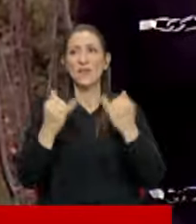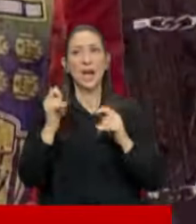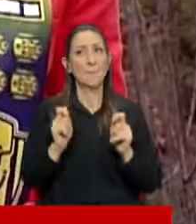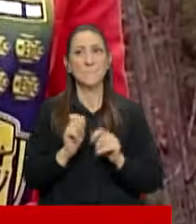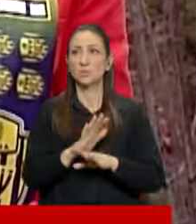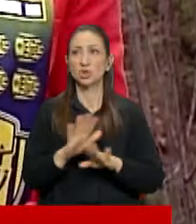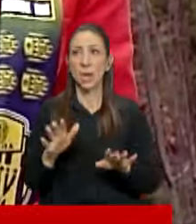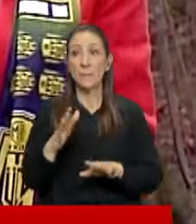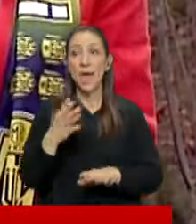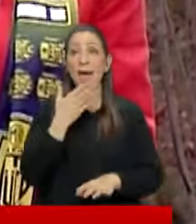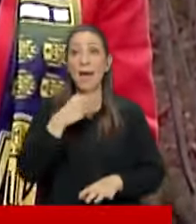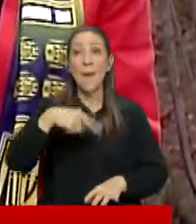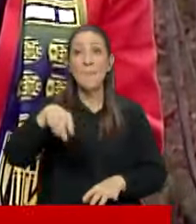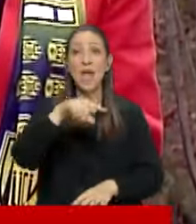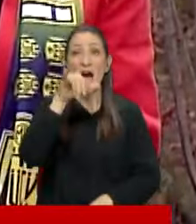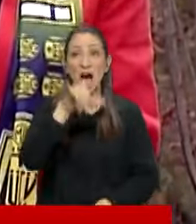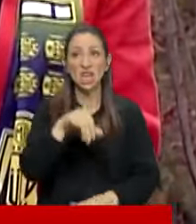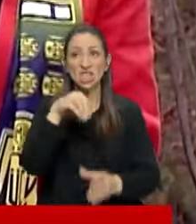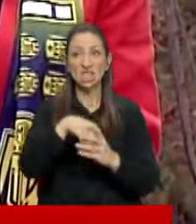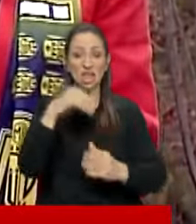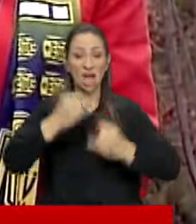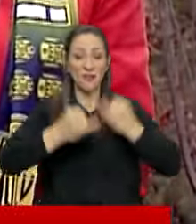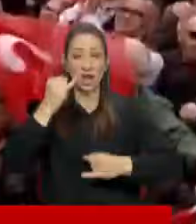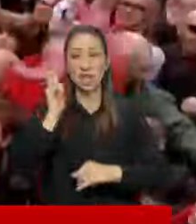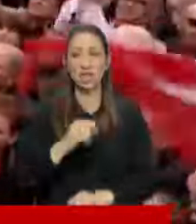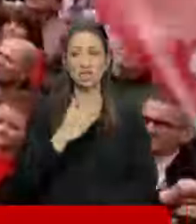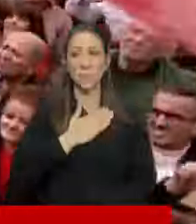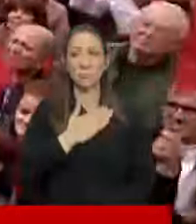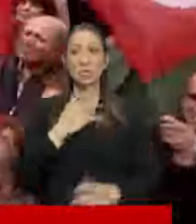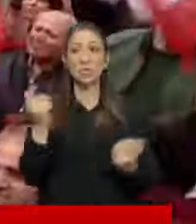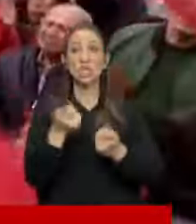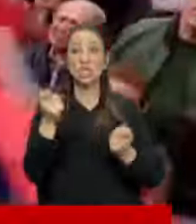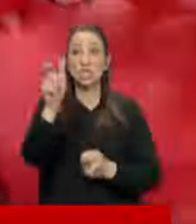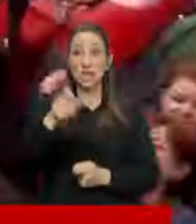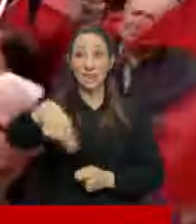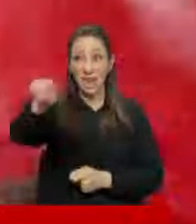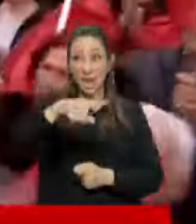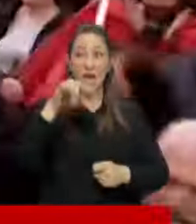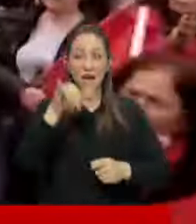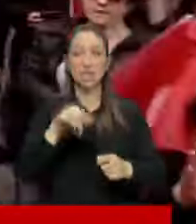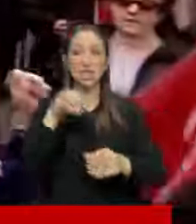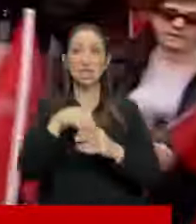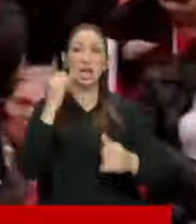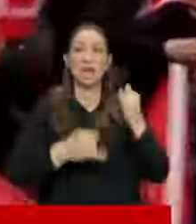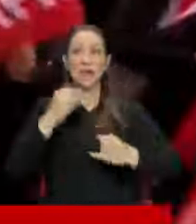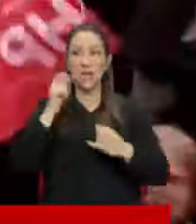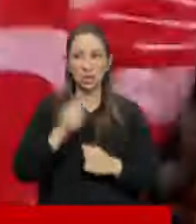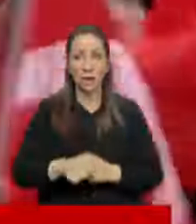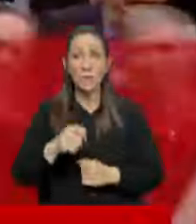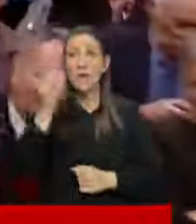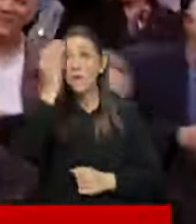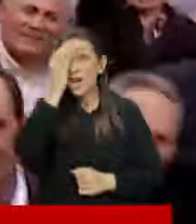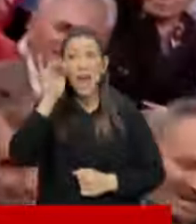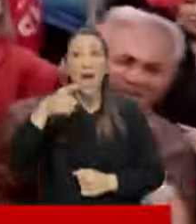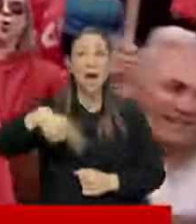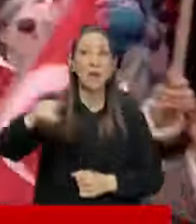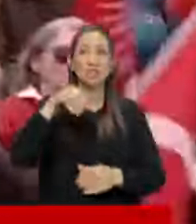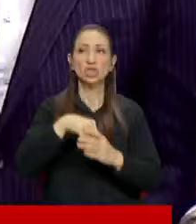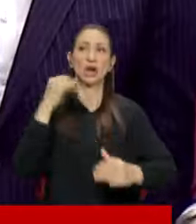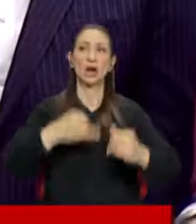yapmam. Emeklilerin hakkı için kavga edeceğim. Çalışanların hakkı için kavga edeceğim. Yoksullar için